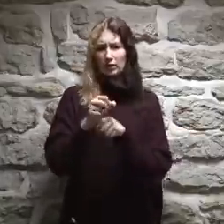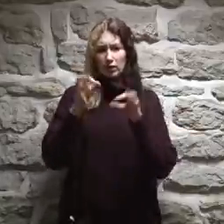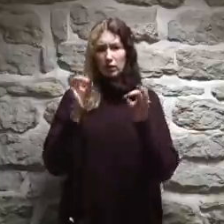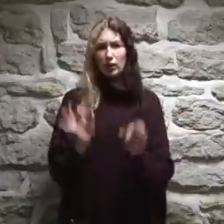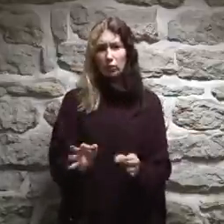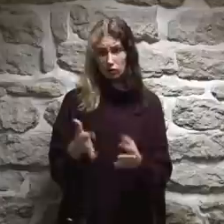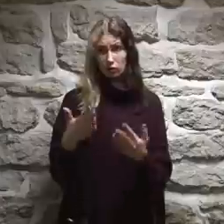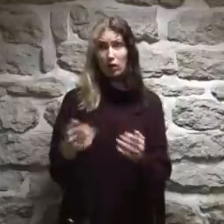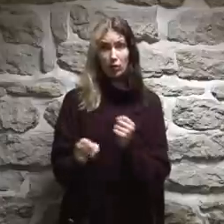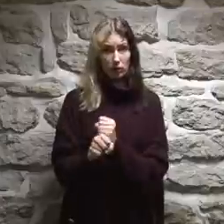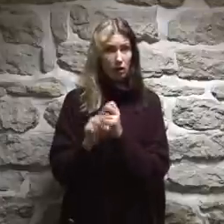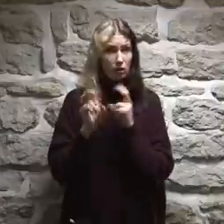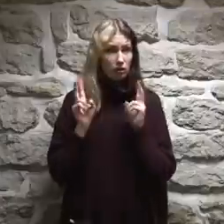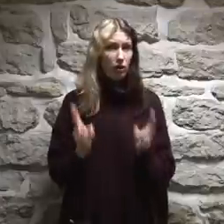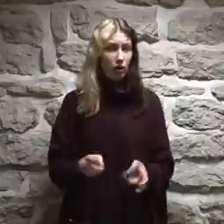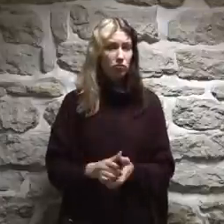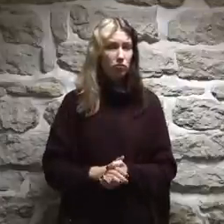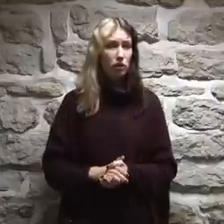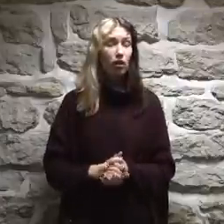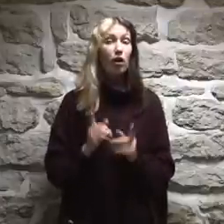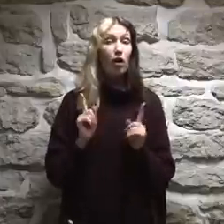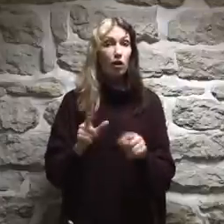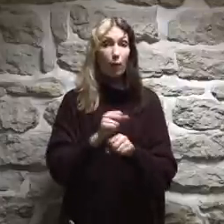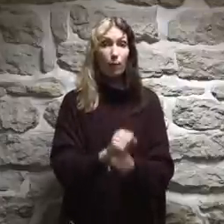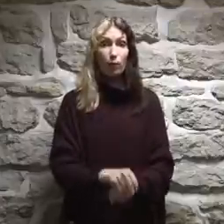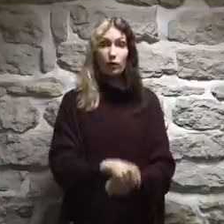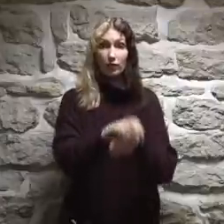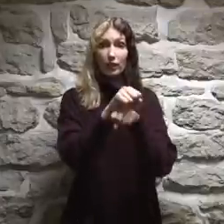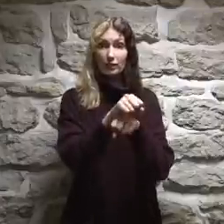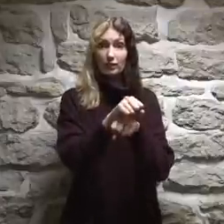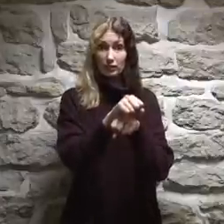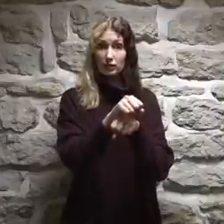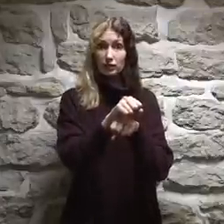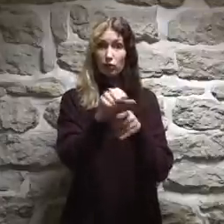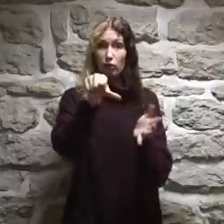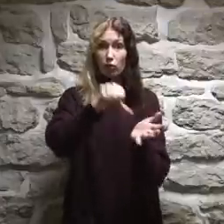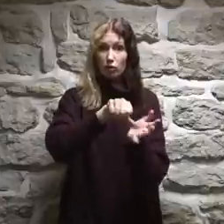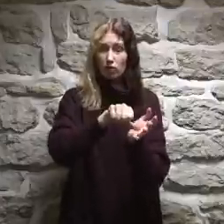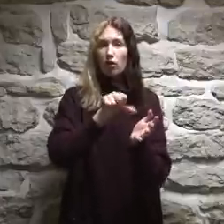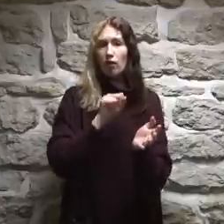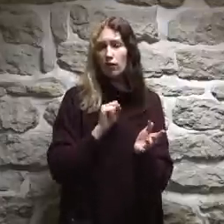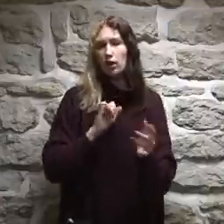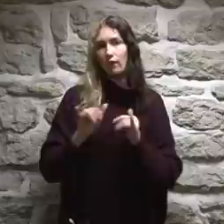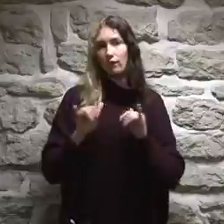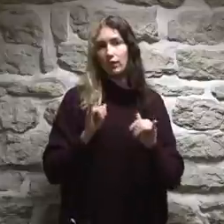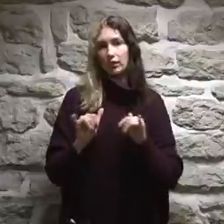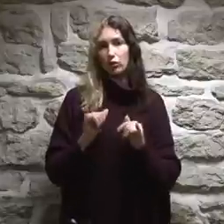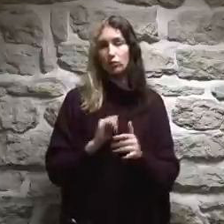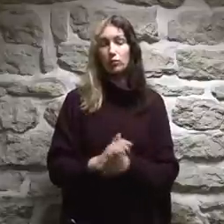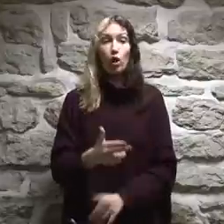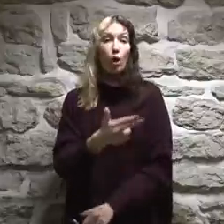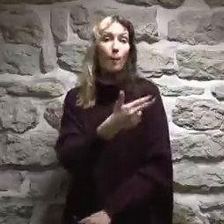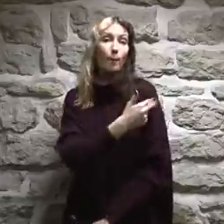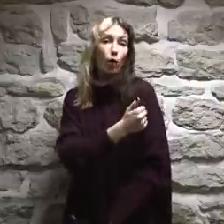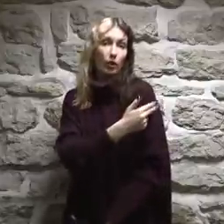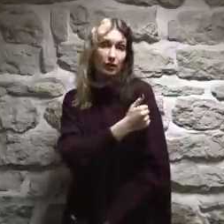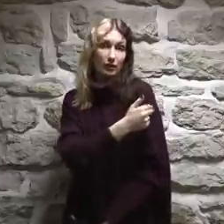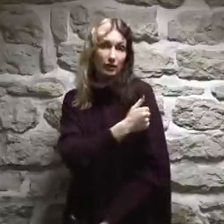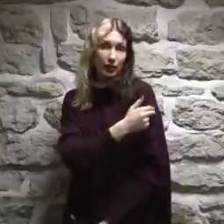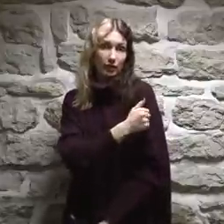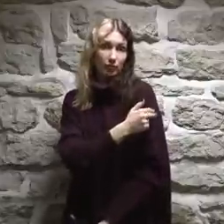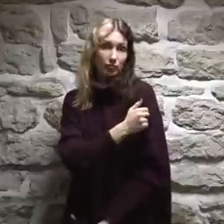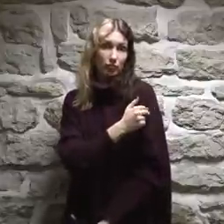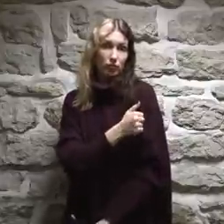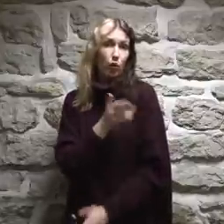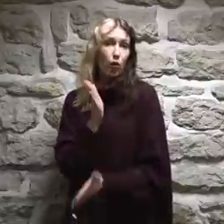tehakse. Aga seda tehes peab siiski jääma ka viisakaks. Politsei on